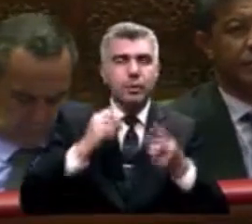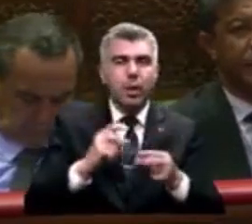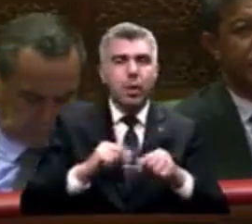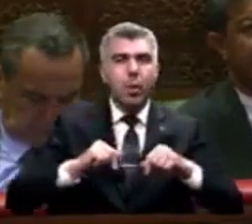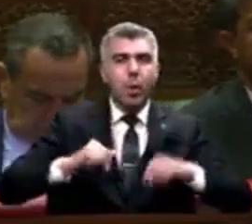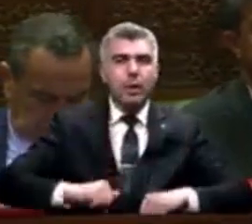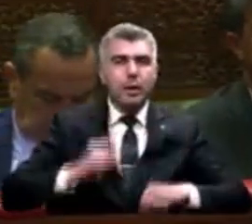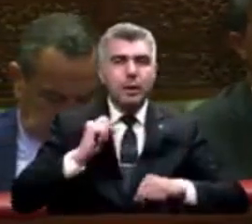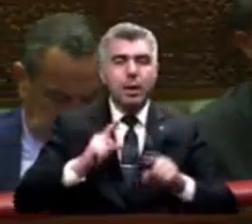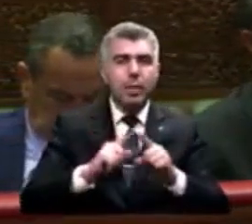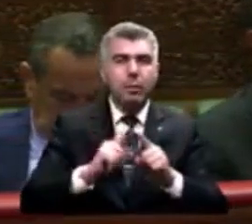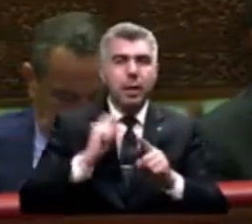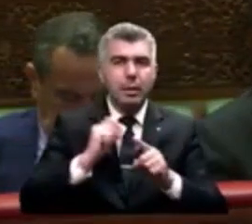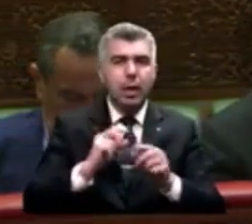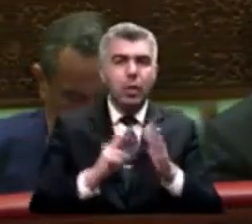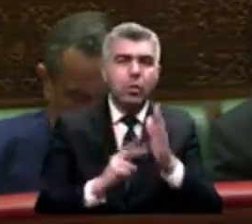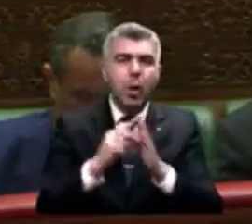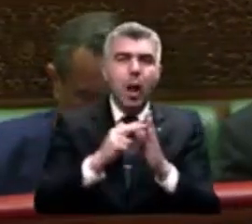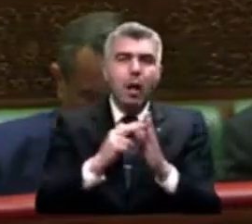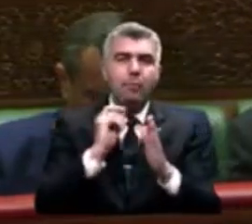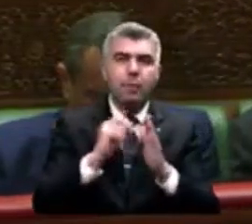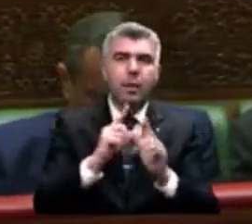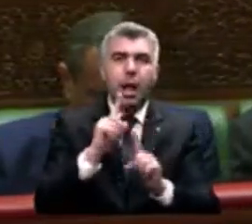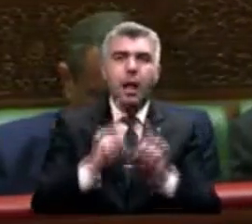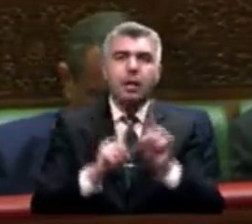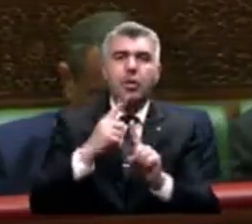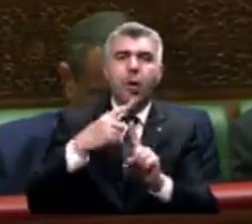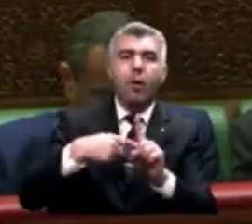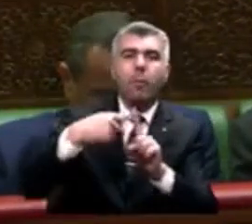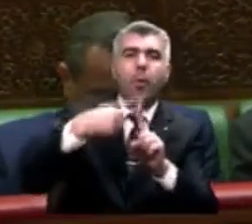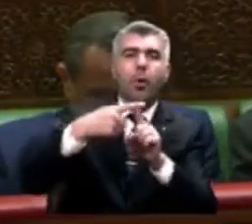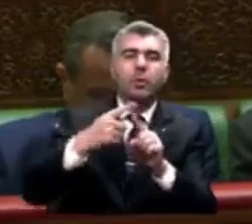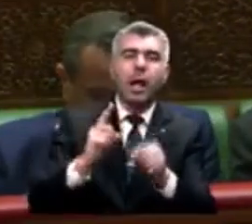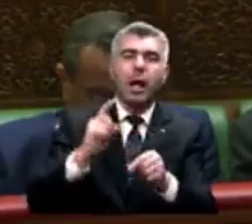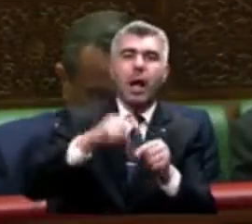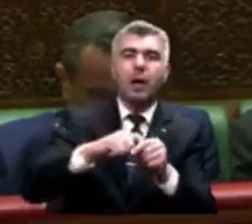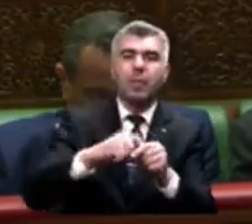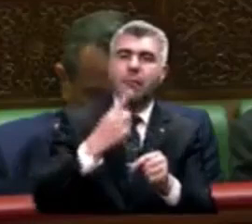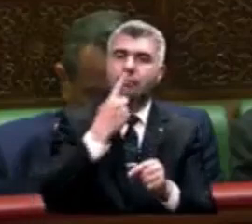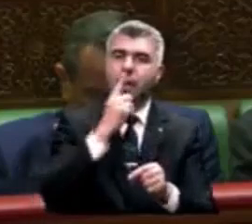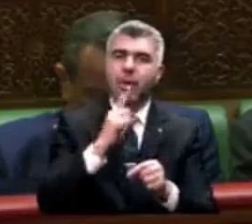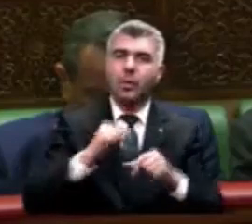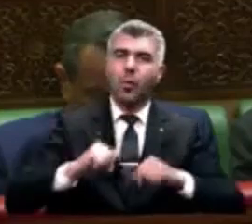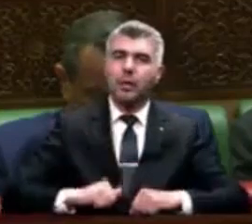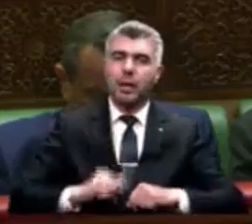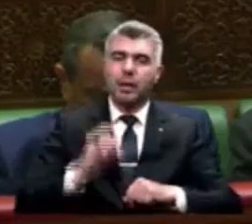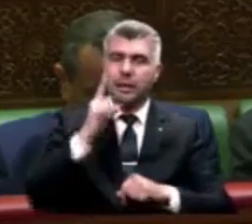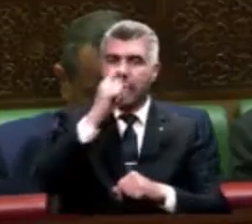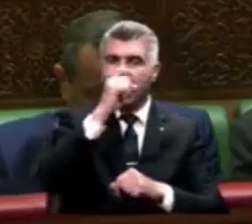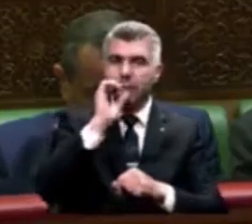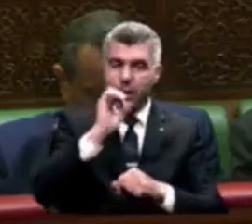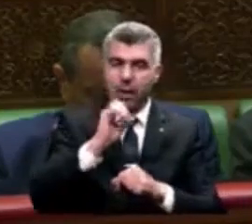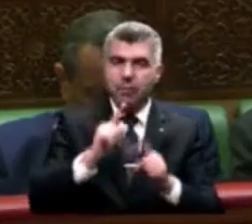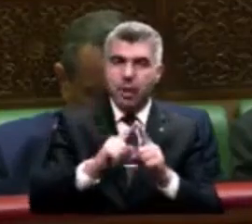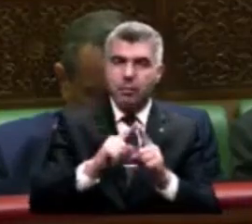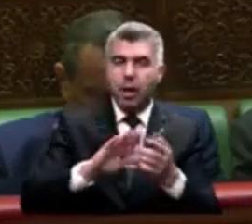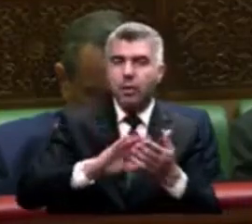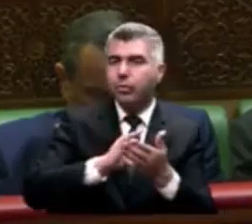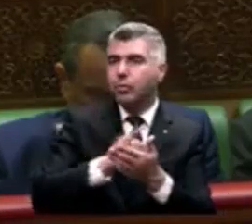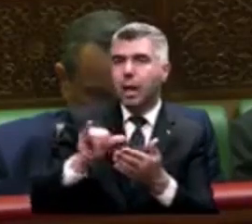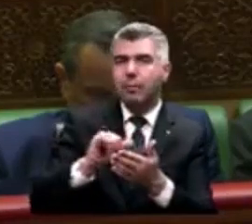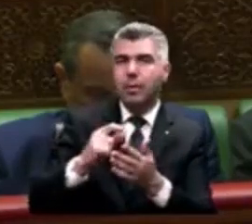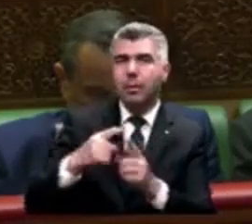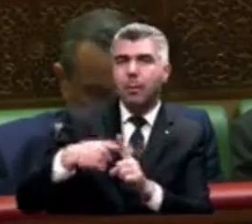الدرجة الاستثنائية. سيد الوزير، مع كامل الأسف تضمن هذا النظام الأساسي مقتضيات غير منصفة غير محفزة غير